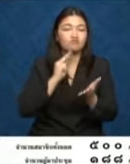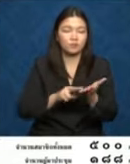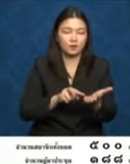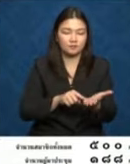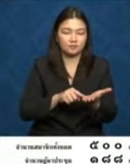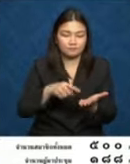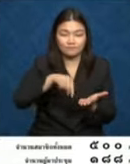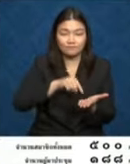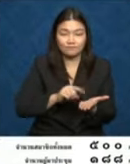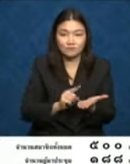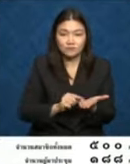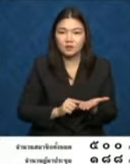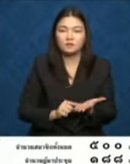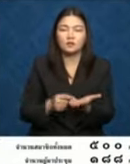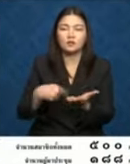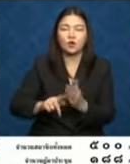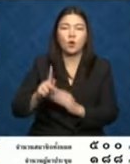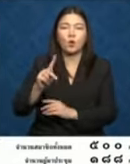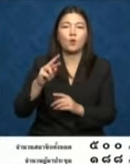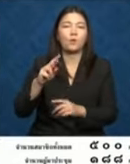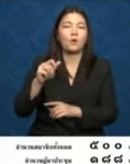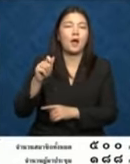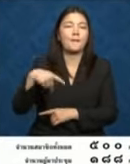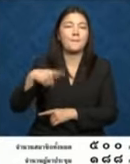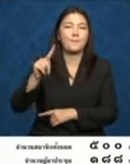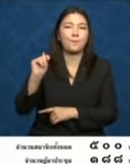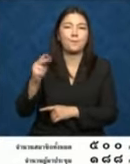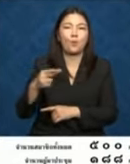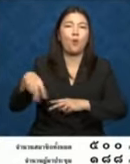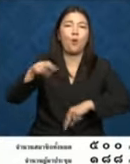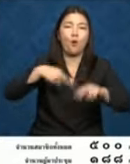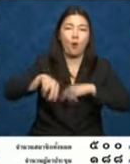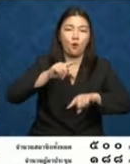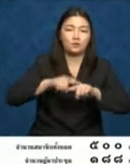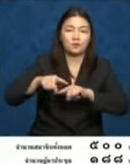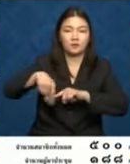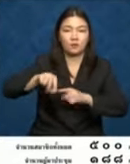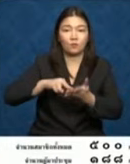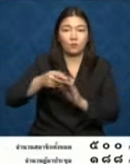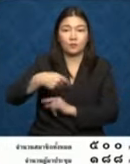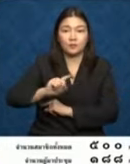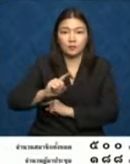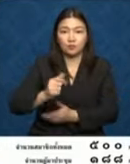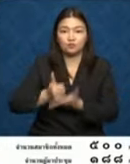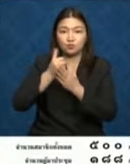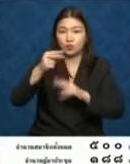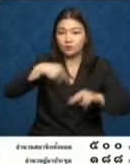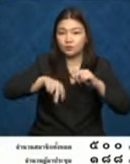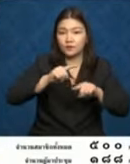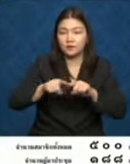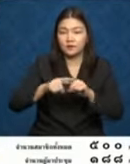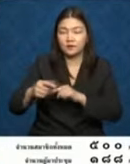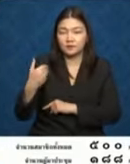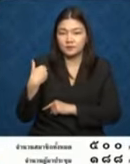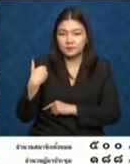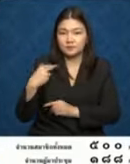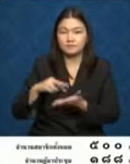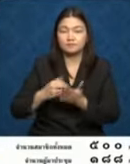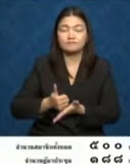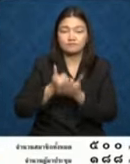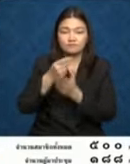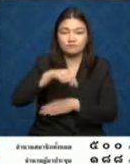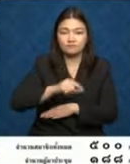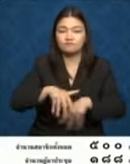ครองให้กรมการปกครองช่วยดูหนังสือฉบับนี้แล้วก็ดำเนินการข้อบังคับให้ชัดเจนแล้วก็สามารถนับหนึ่งทำชาปนกิจให้ก